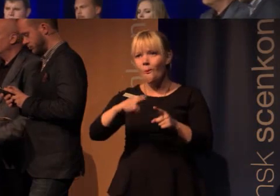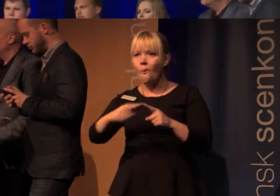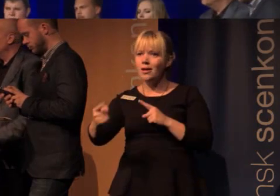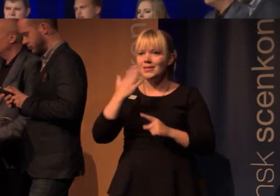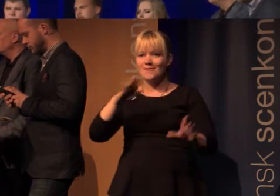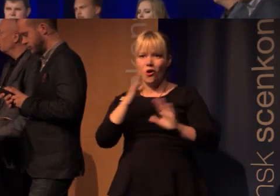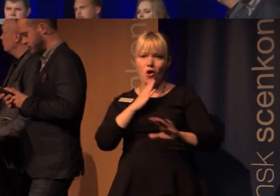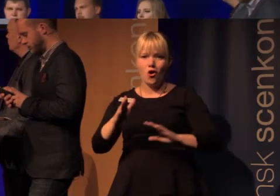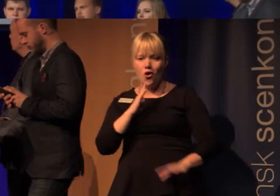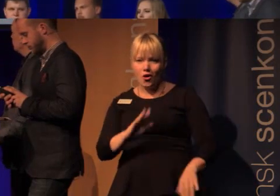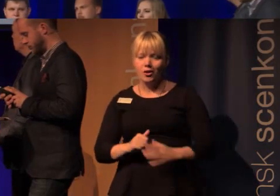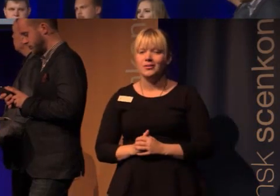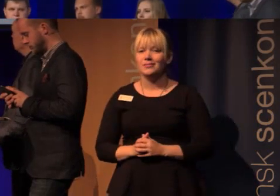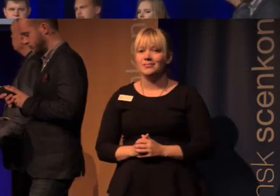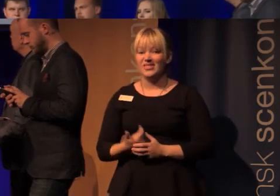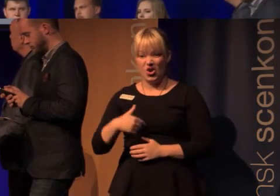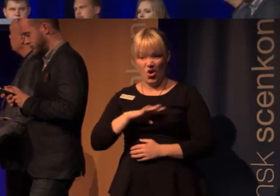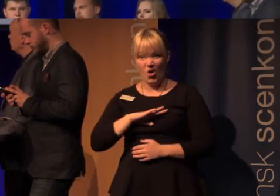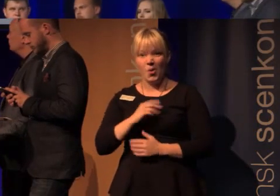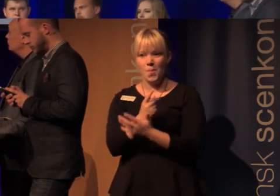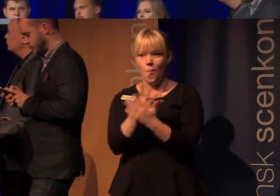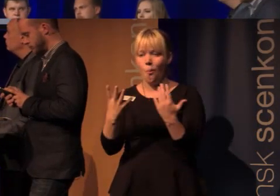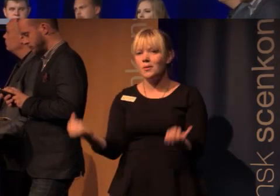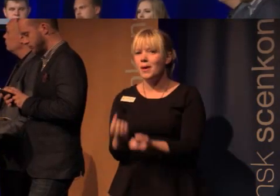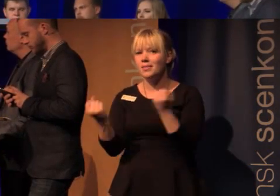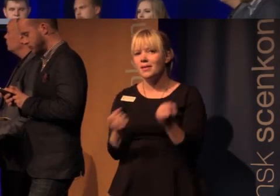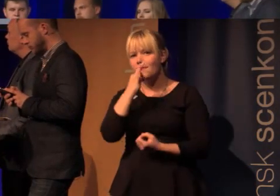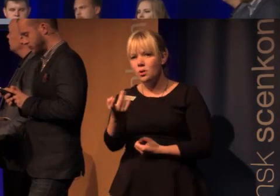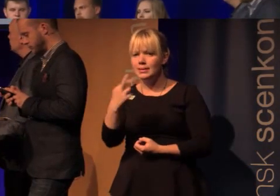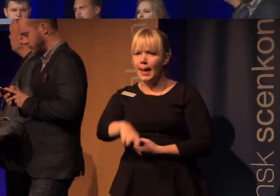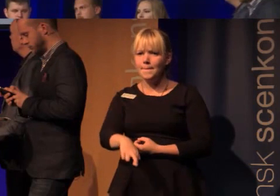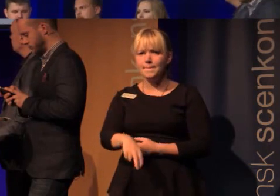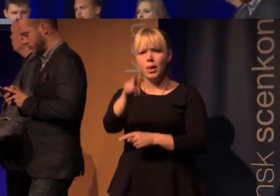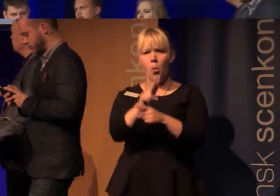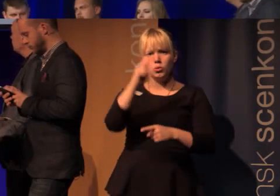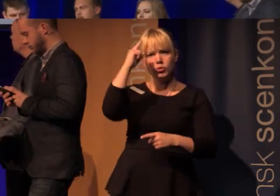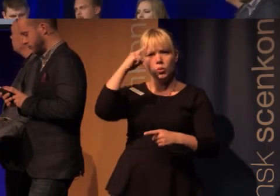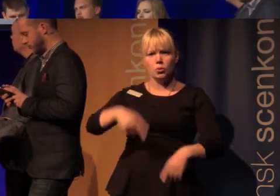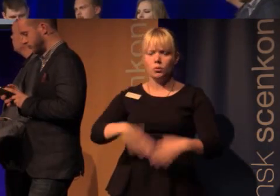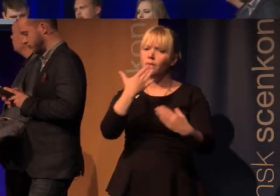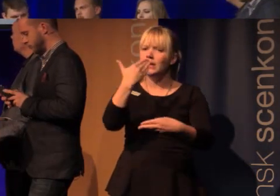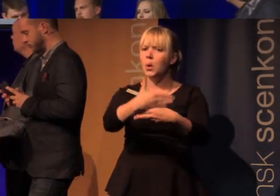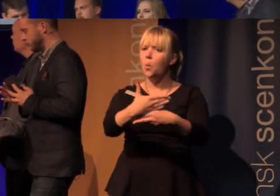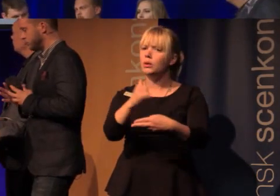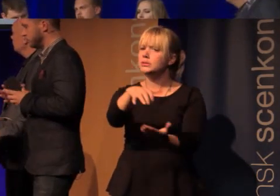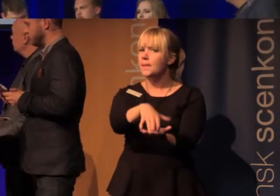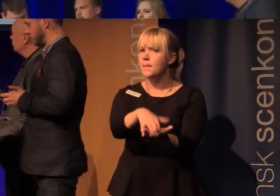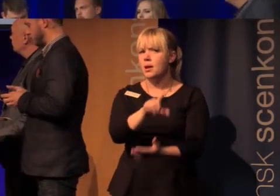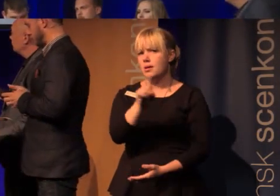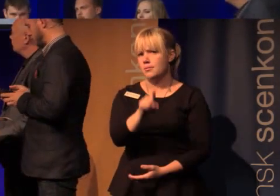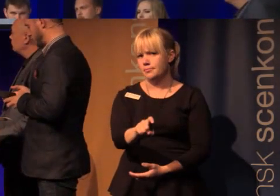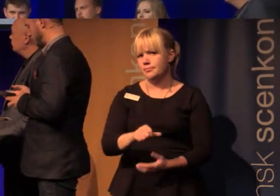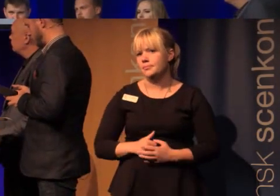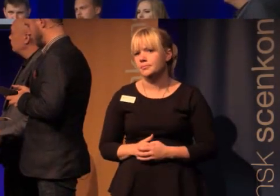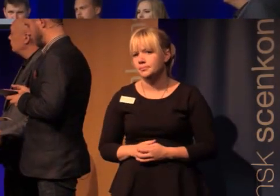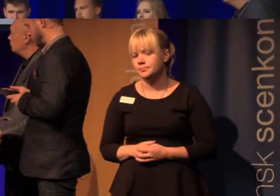har, och som till exempel: vilken roll ska konst och kultur ha i vårt samhälle?